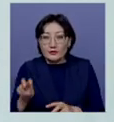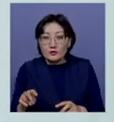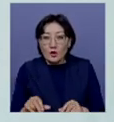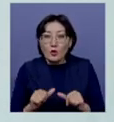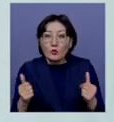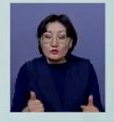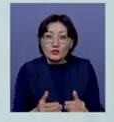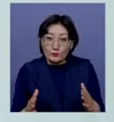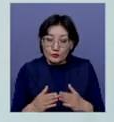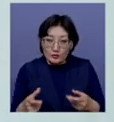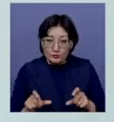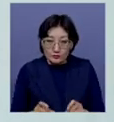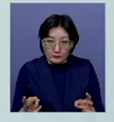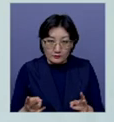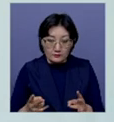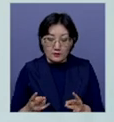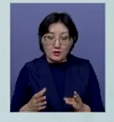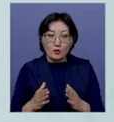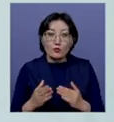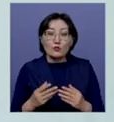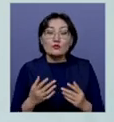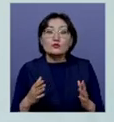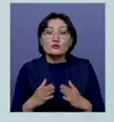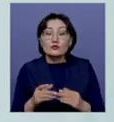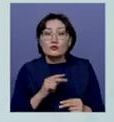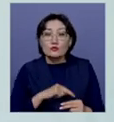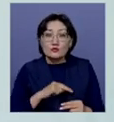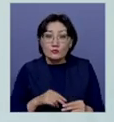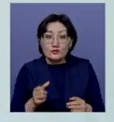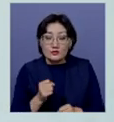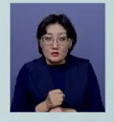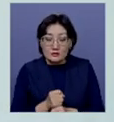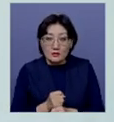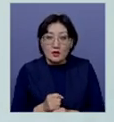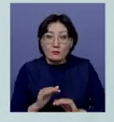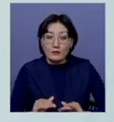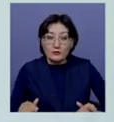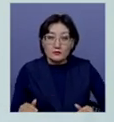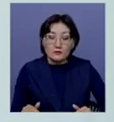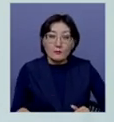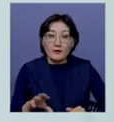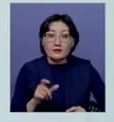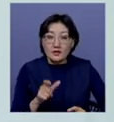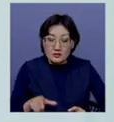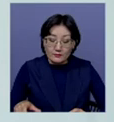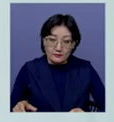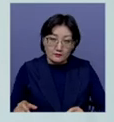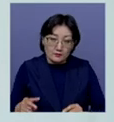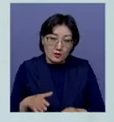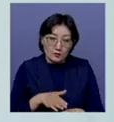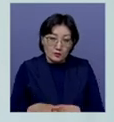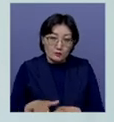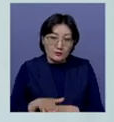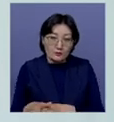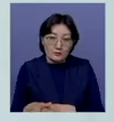үйде, өз үйінде жұмысын жасап, қазір балаларды біздерге, барлық азаматтарға қазір толық